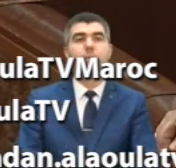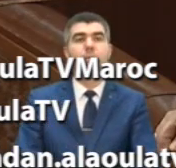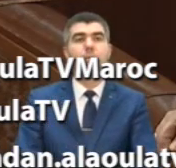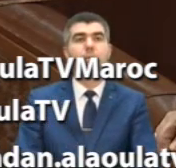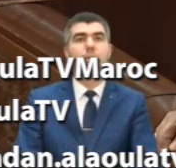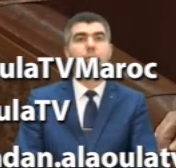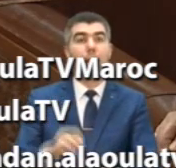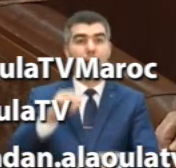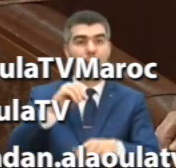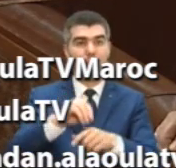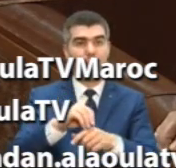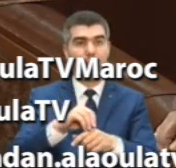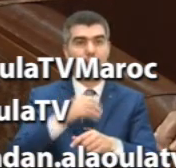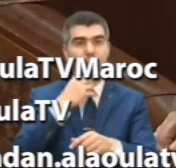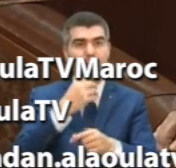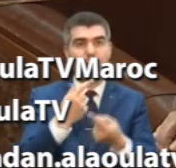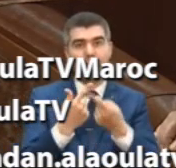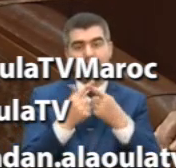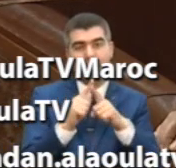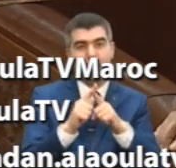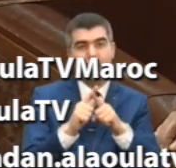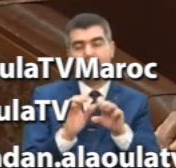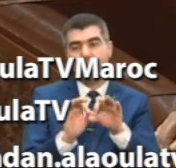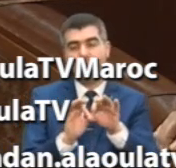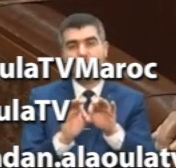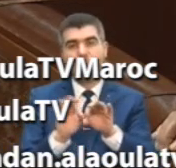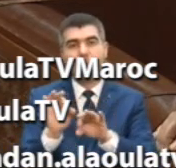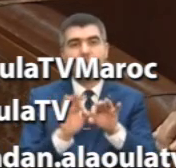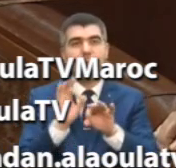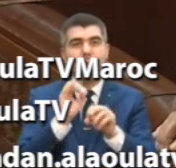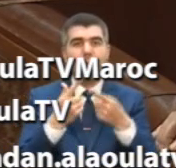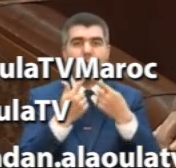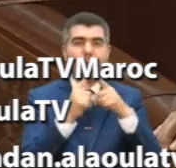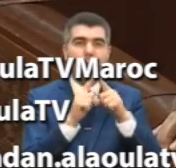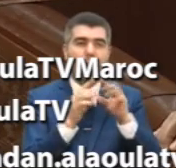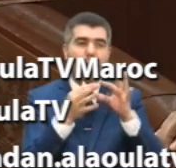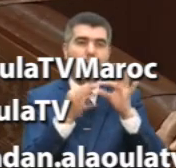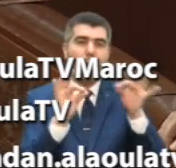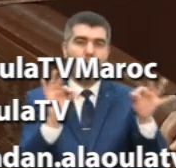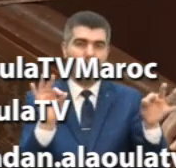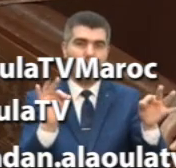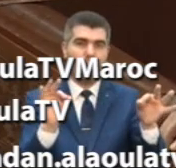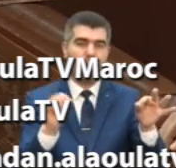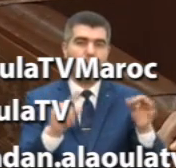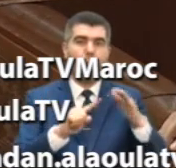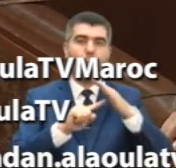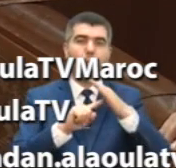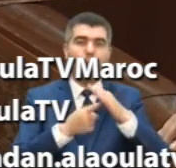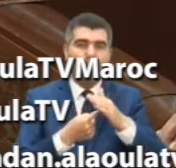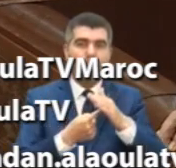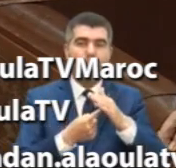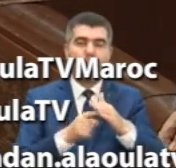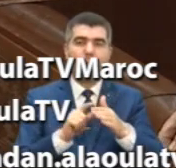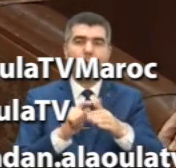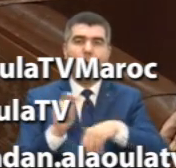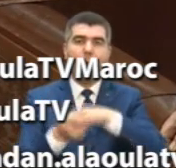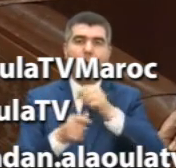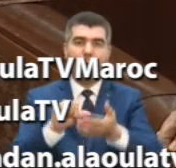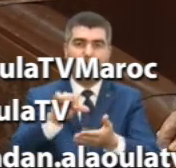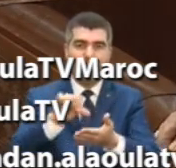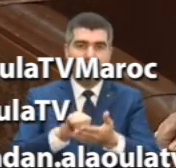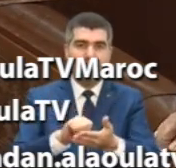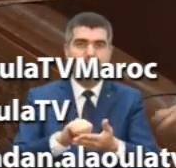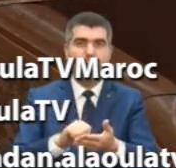وكذلك أذكر مجموعة من المبادرات التي مكنت من كهربة العالم القروي وكذلك مده